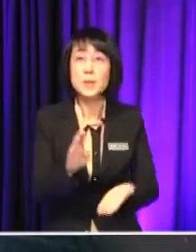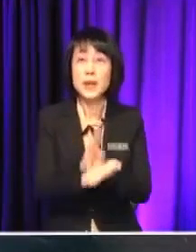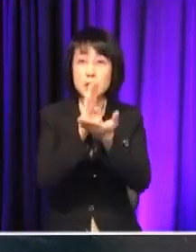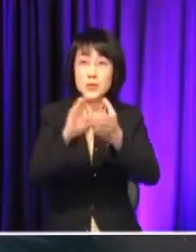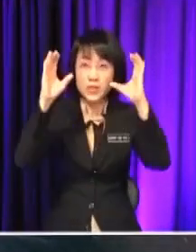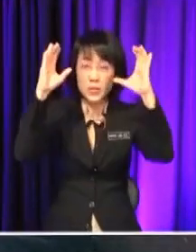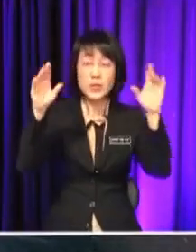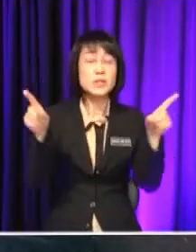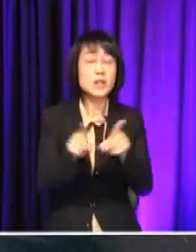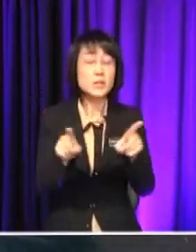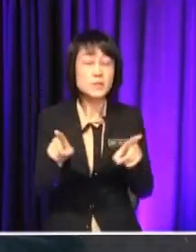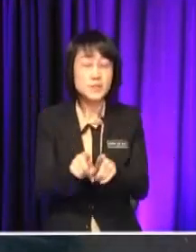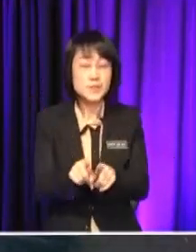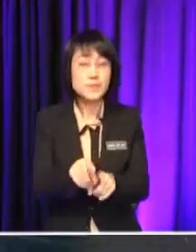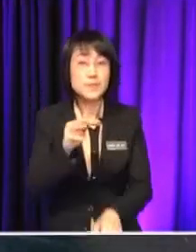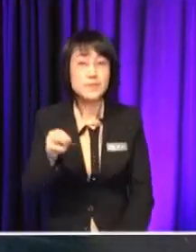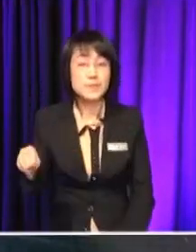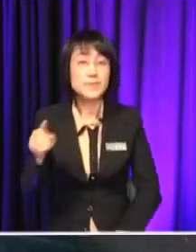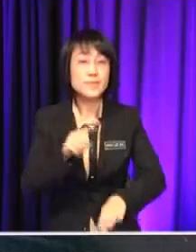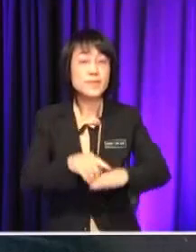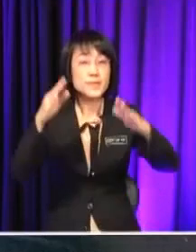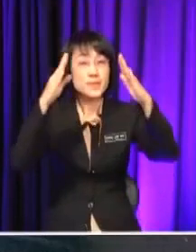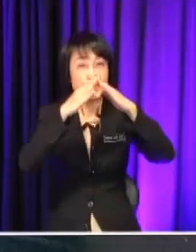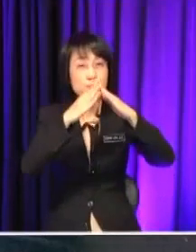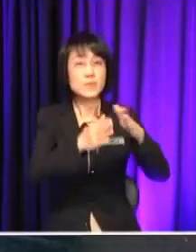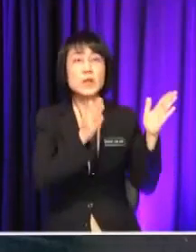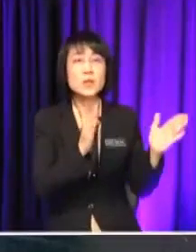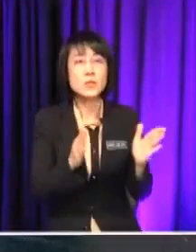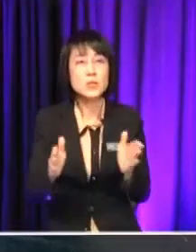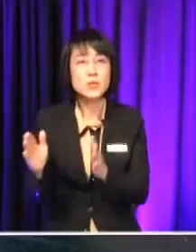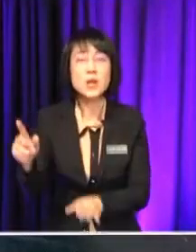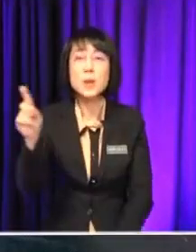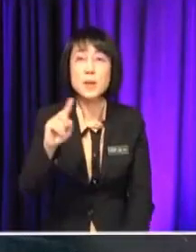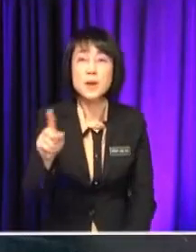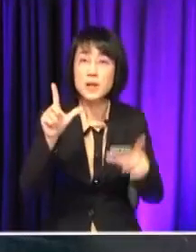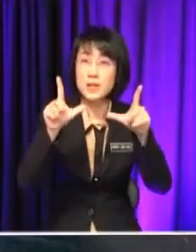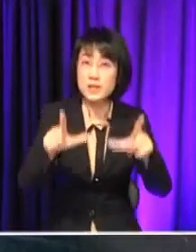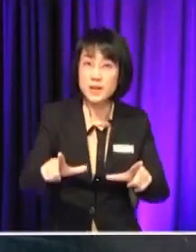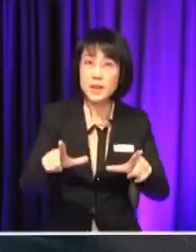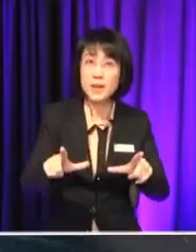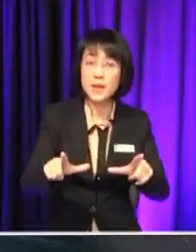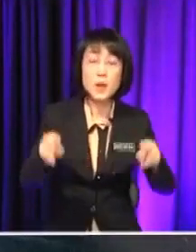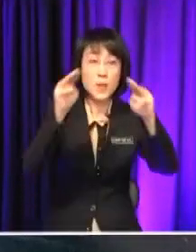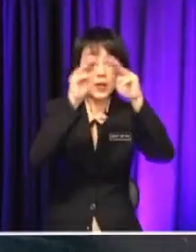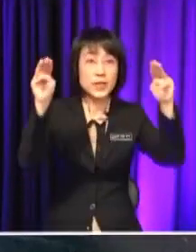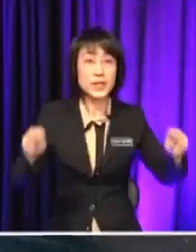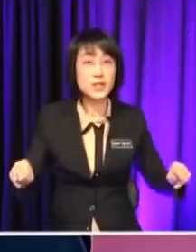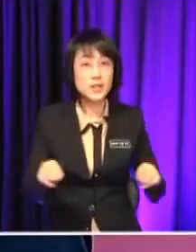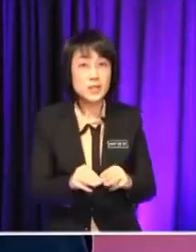sama-sama dengan murid di rumah untuk kita susunkan di mana letaknya monitor